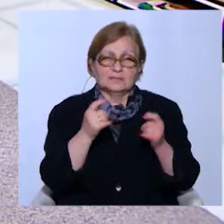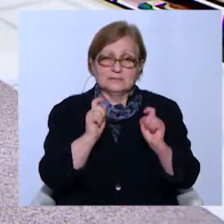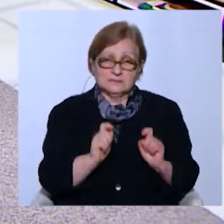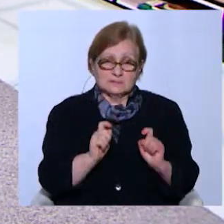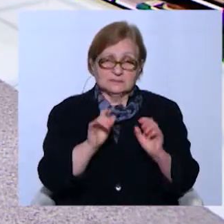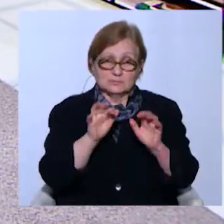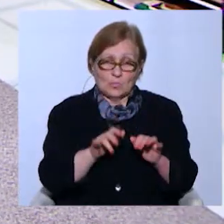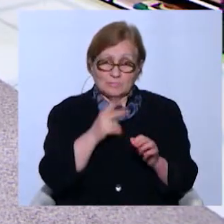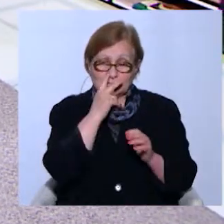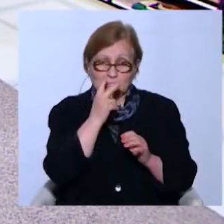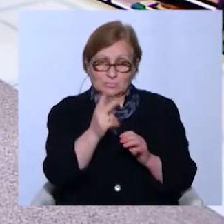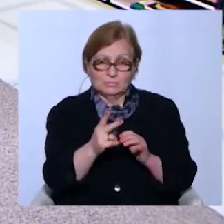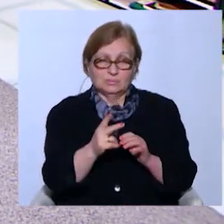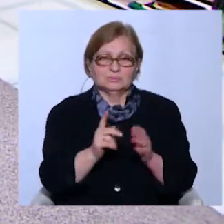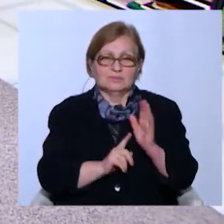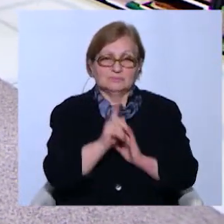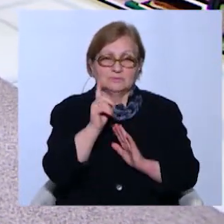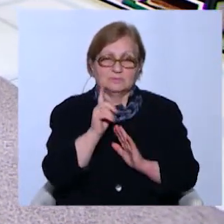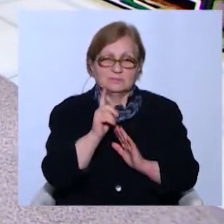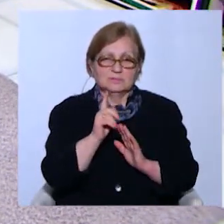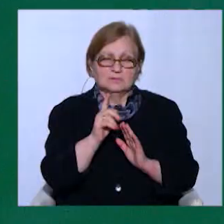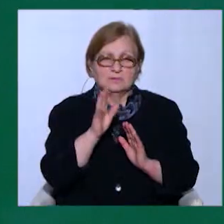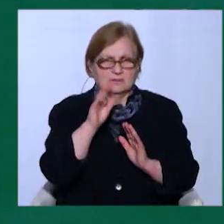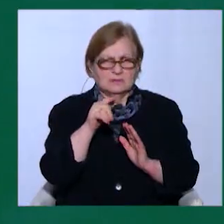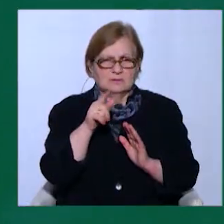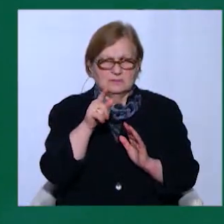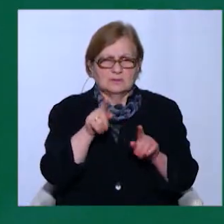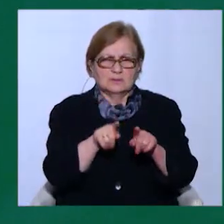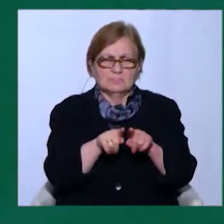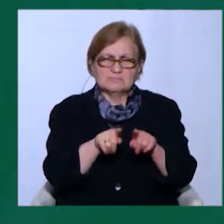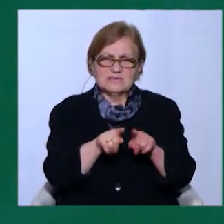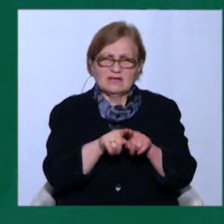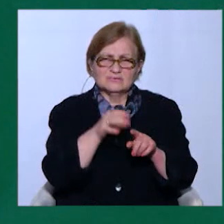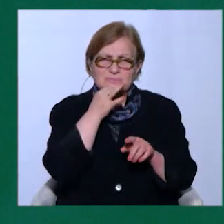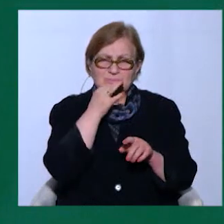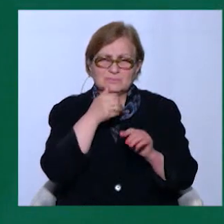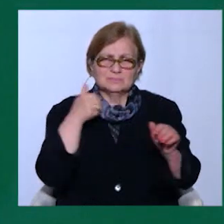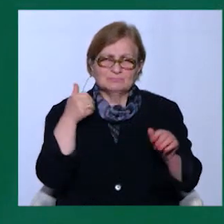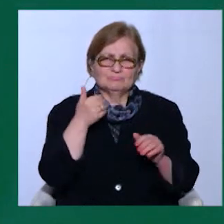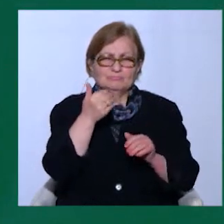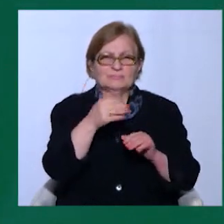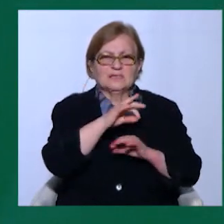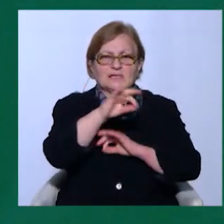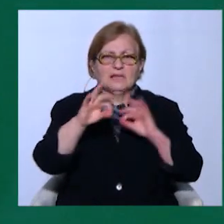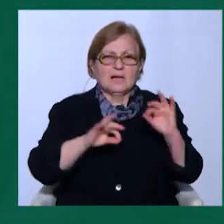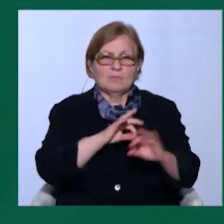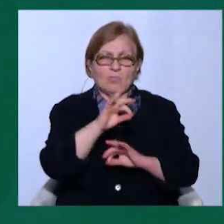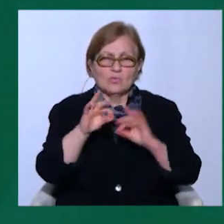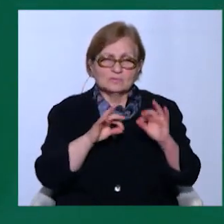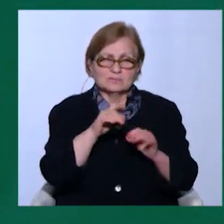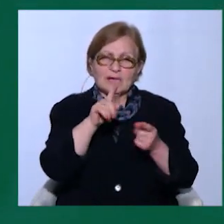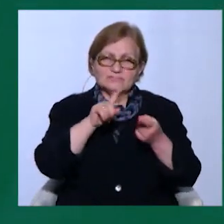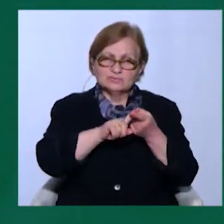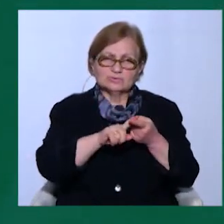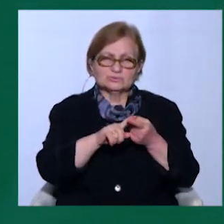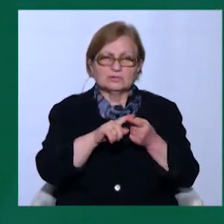კომპიუტერებთან და ტელევიზორებთან და დავიწყოთ გაკვეთილი. სანამ დავიწყეთ მსგავსებას, მანამ მინდა გესაუბროთ გეომეტრიის კავშირთან, არქიტექტურასა და დიზაინთან,